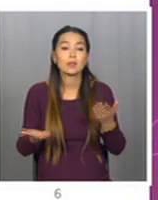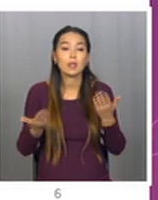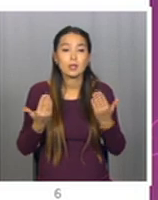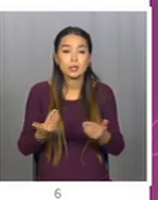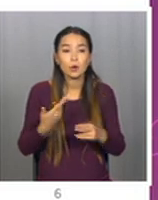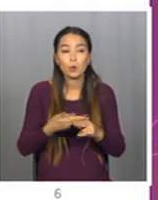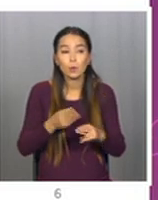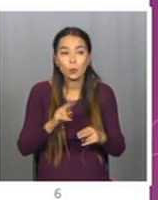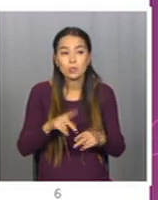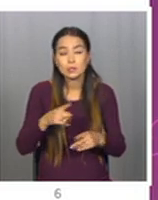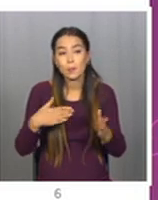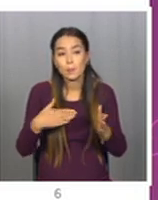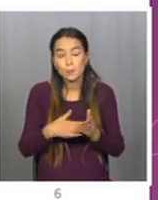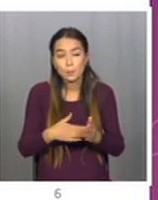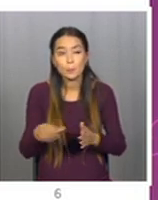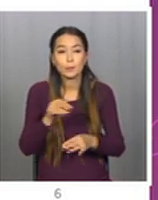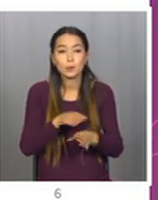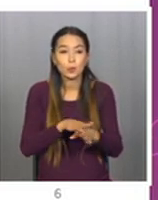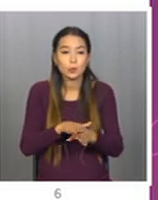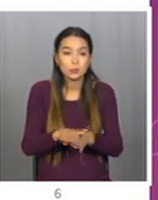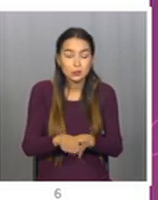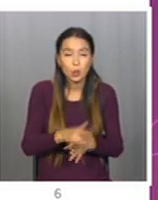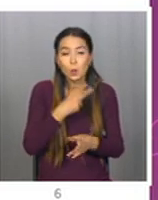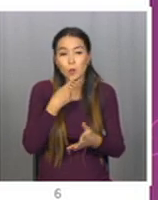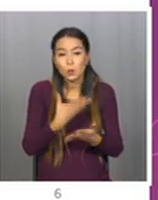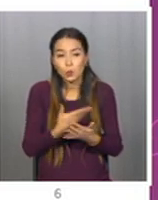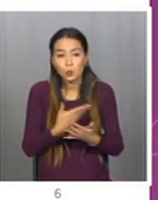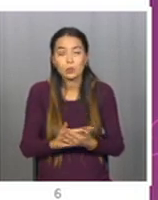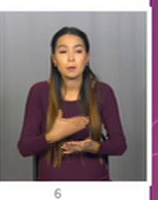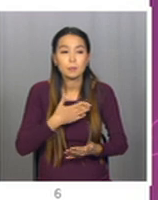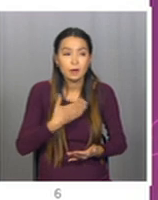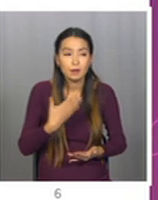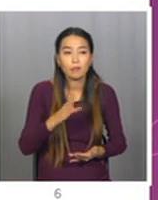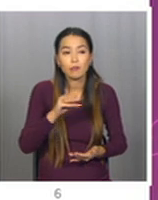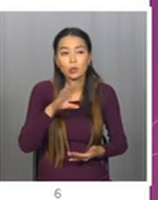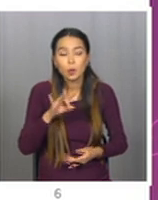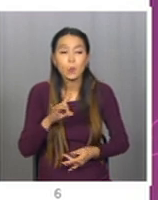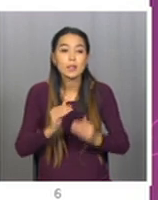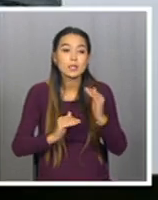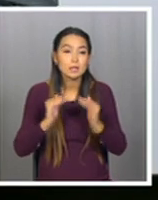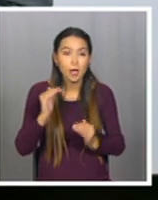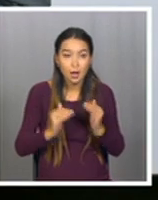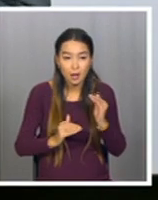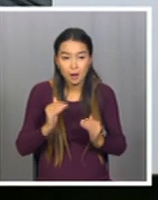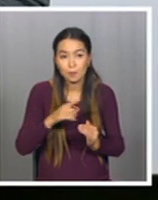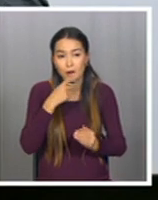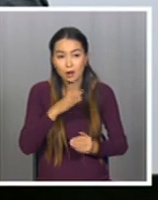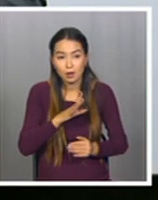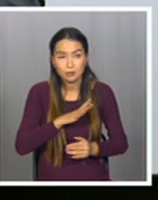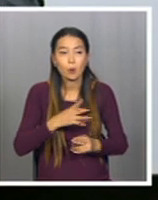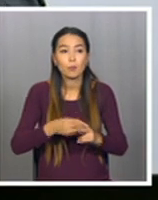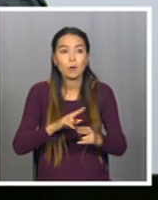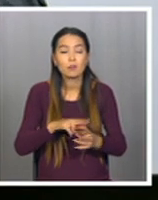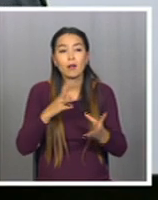нәрсені толықтырып көрсету үшін бізде векторлық диаграмма деген әдіс бар. Жалпы векторлық